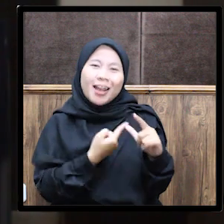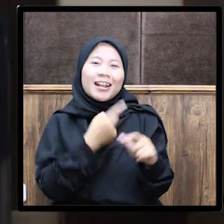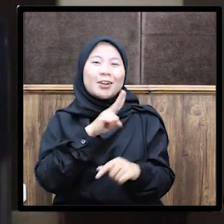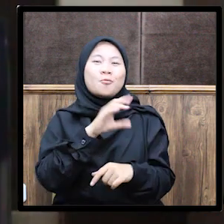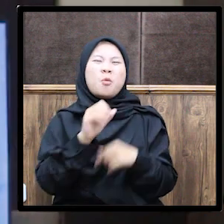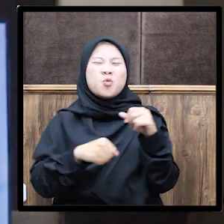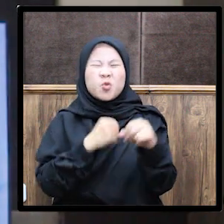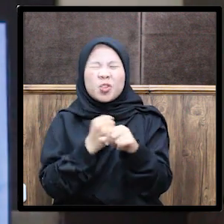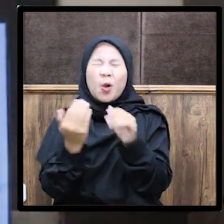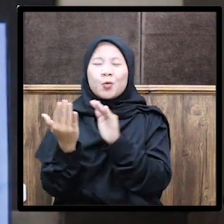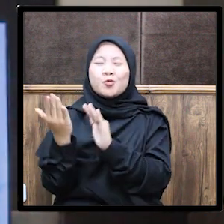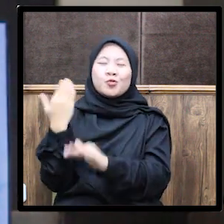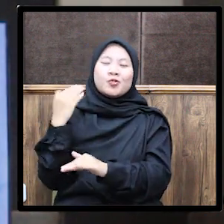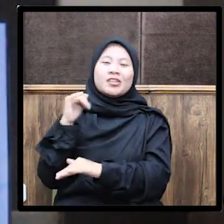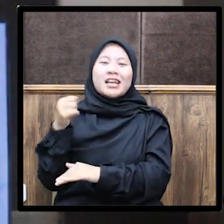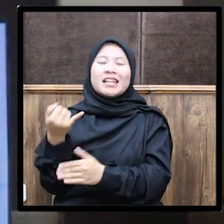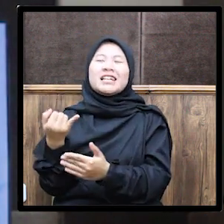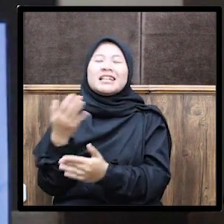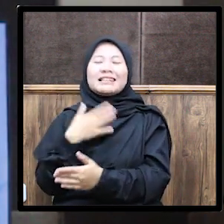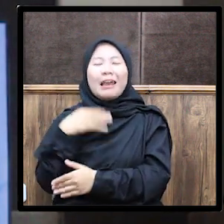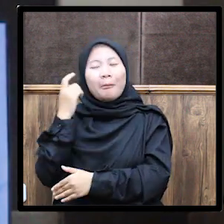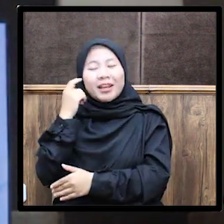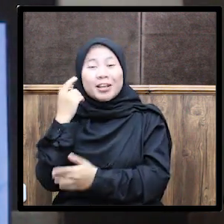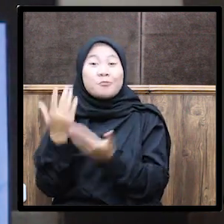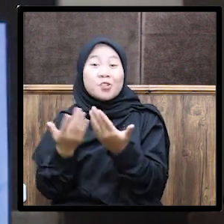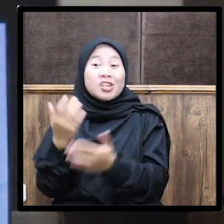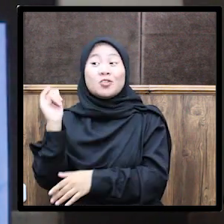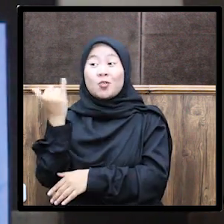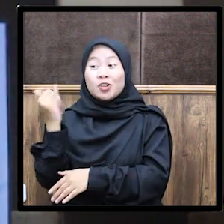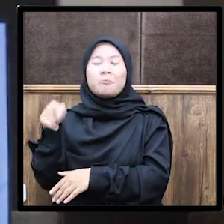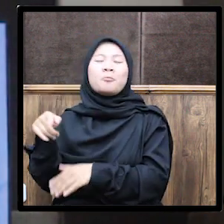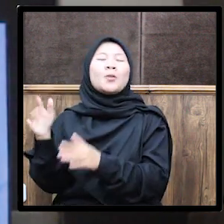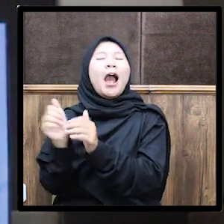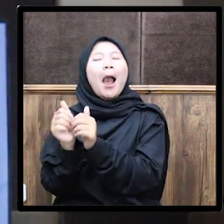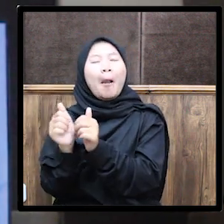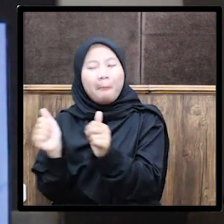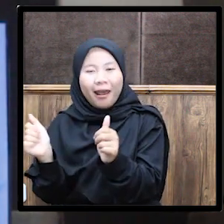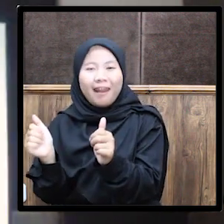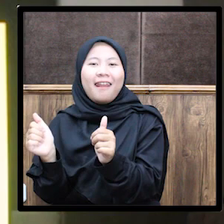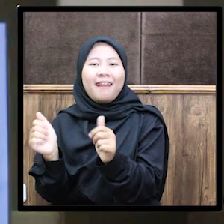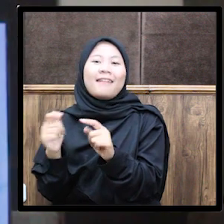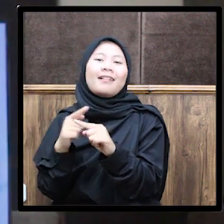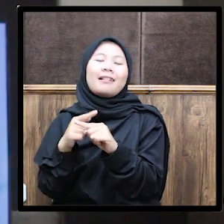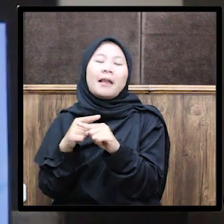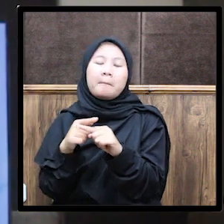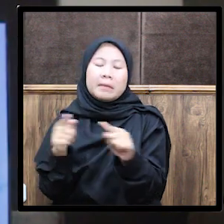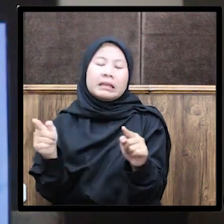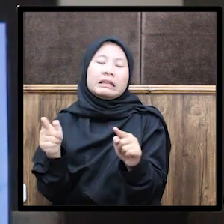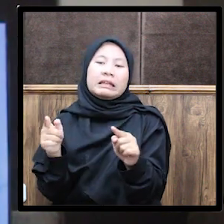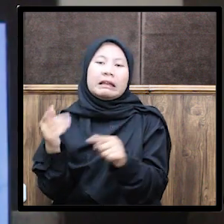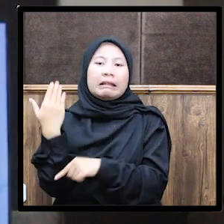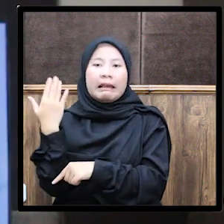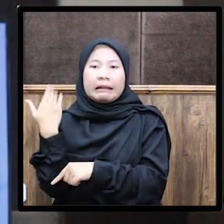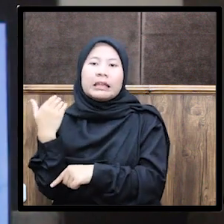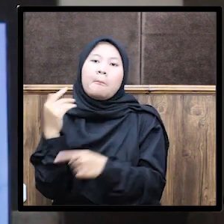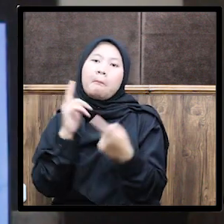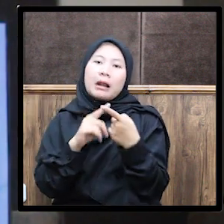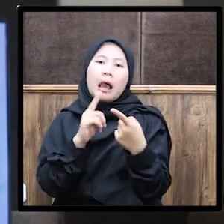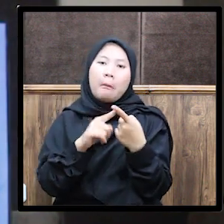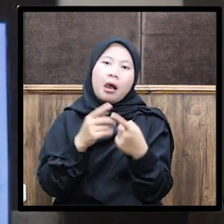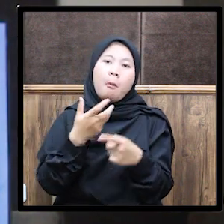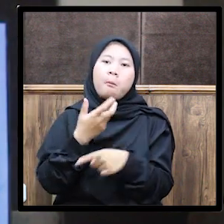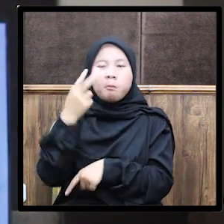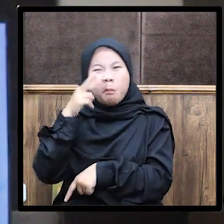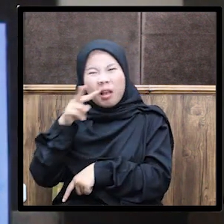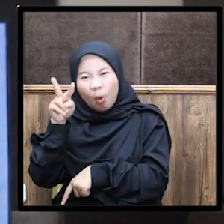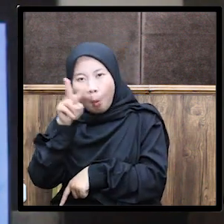Jadi relatif terjaga dari sisi perspektif dan lain-lain. Tapi yaitu satu pemantauan yang akan kita